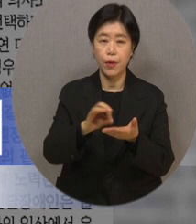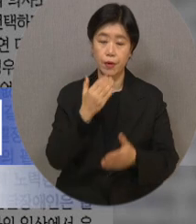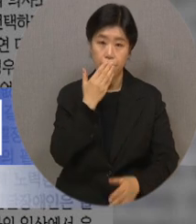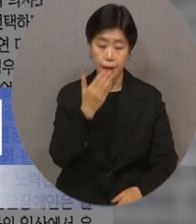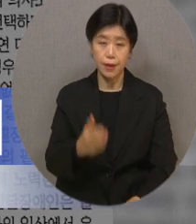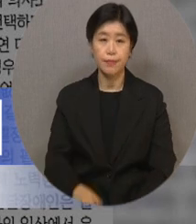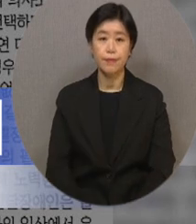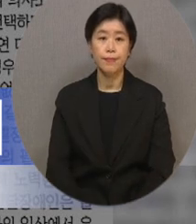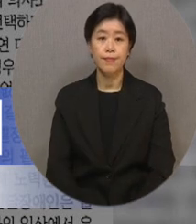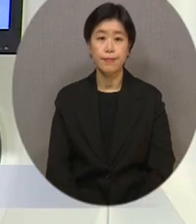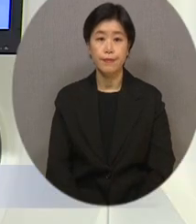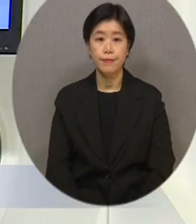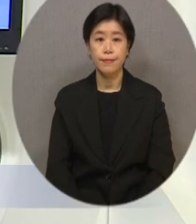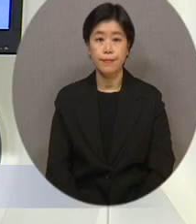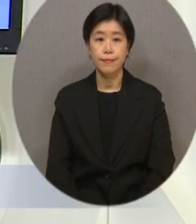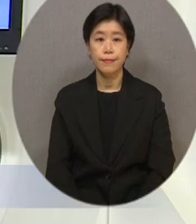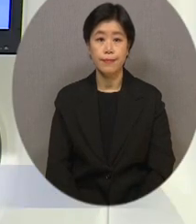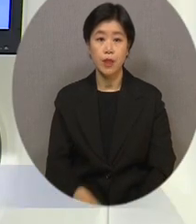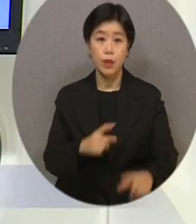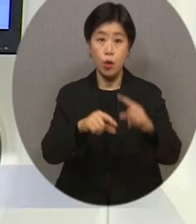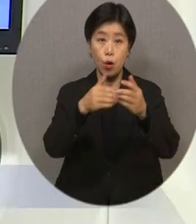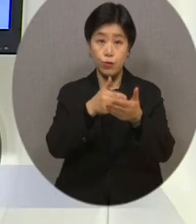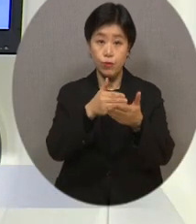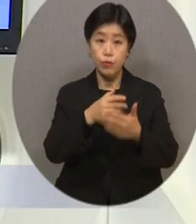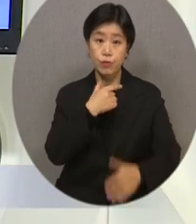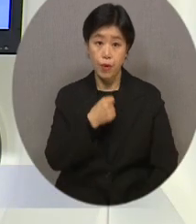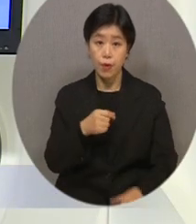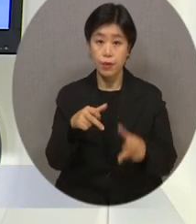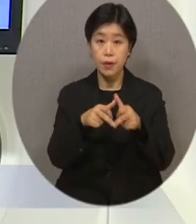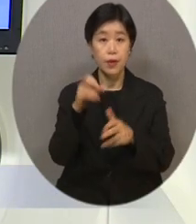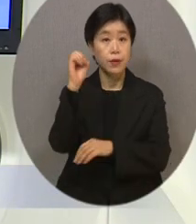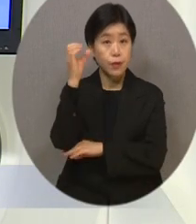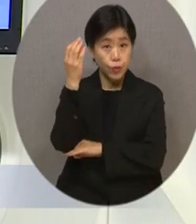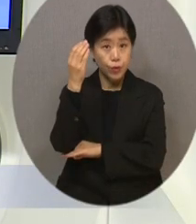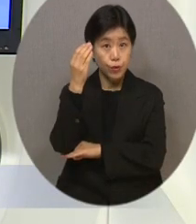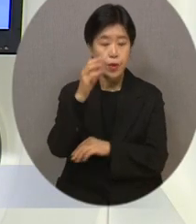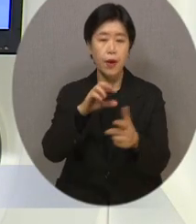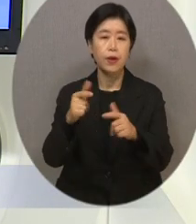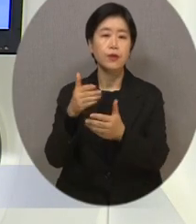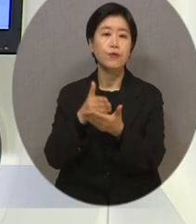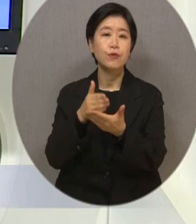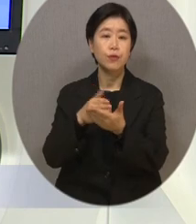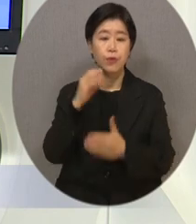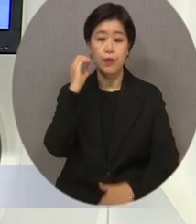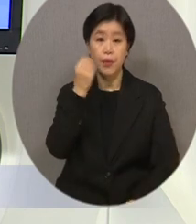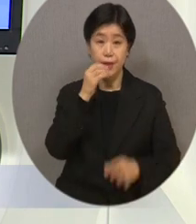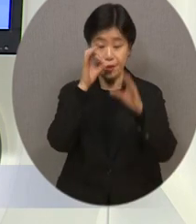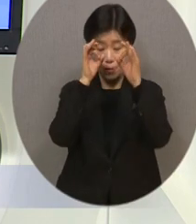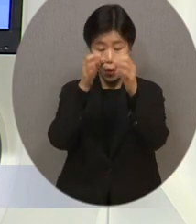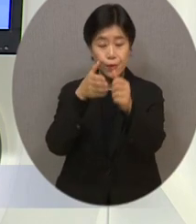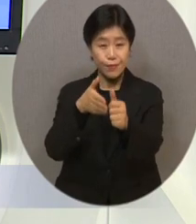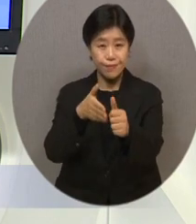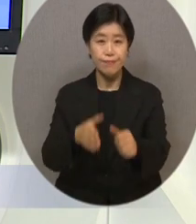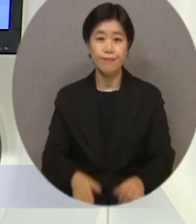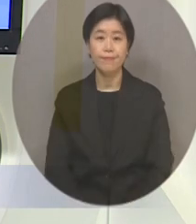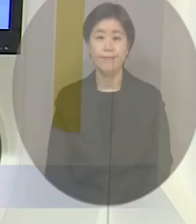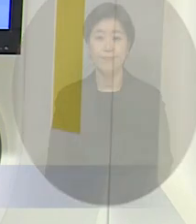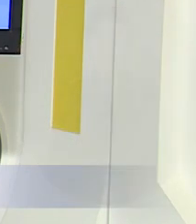있습니다 더 자세한 뉴스는 장애인 신문과 웰페어 뉴스 홈페이지를 통해 확인할 수